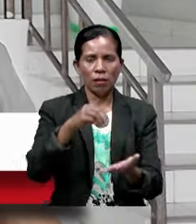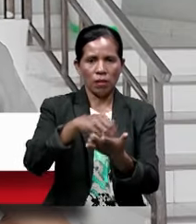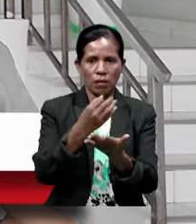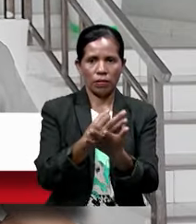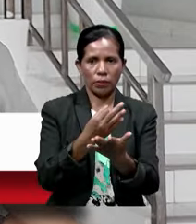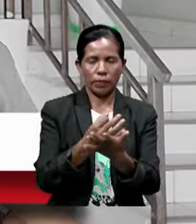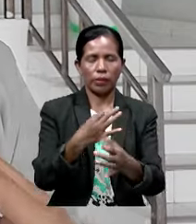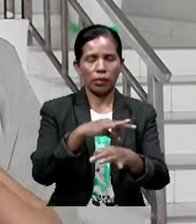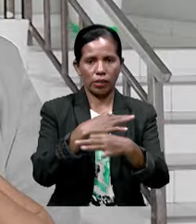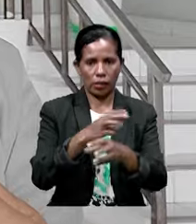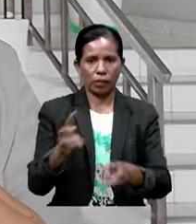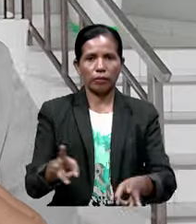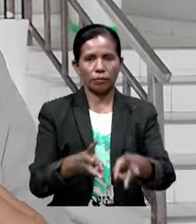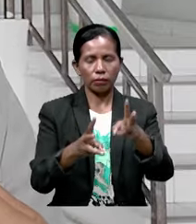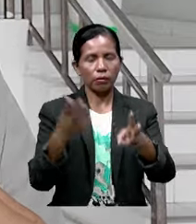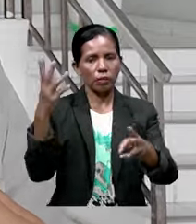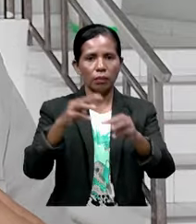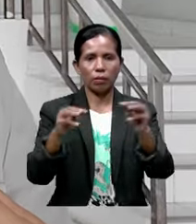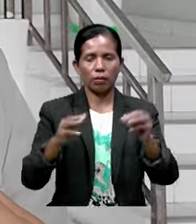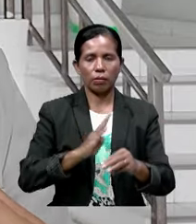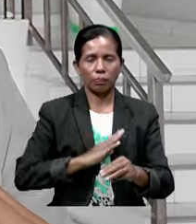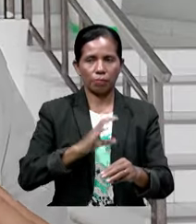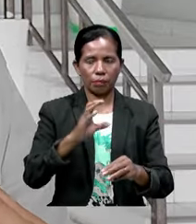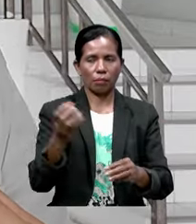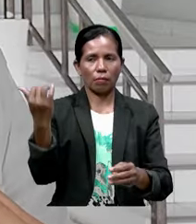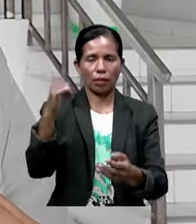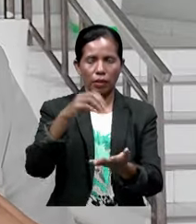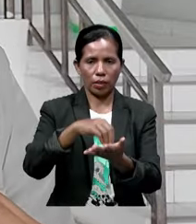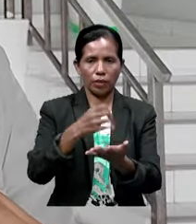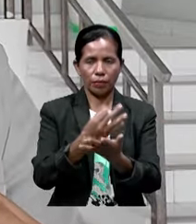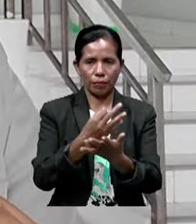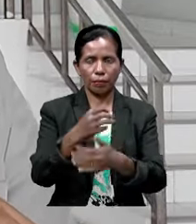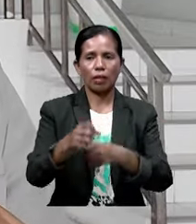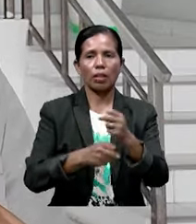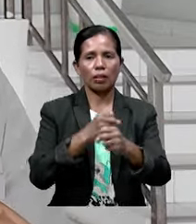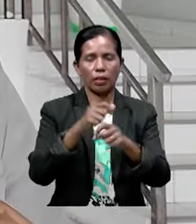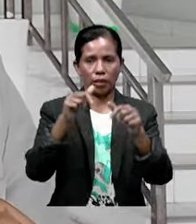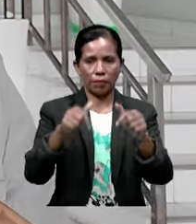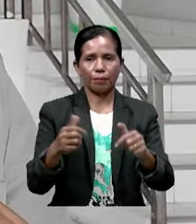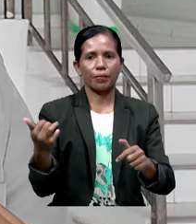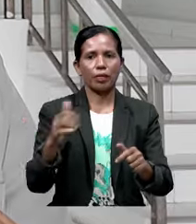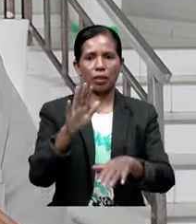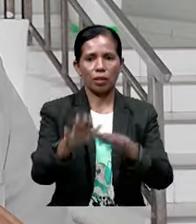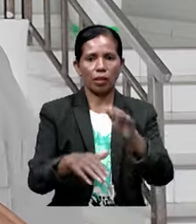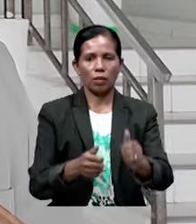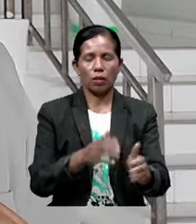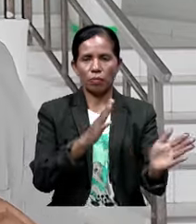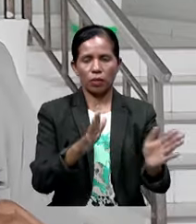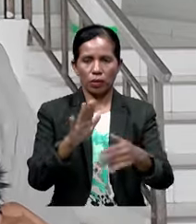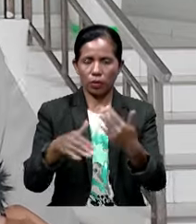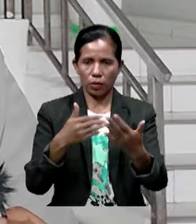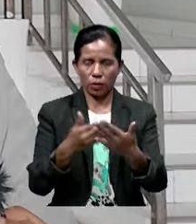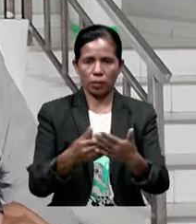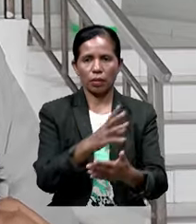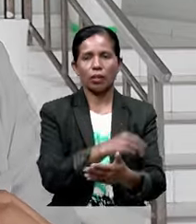iha estrada urbana lili ya munisipi Baukau ne sira prevê no osamba tina ina ne i se la onia prosesu tomak se ia la